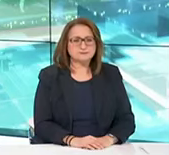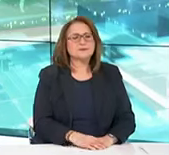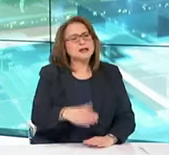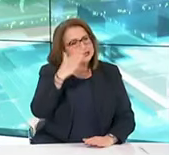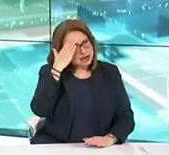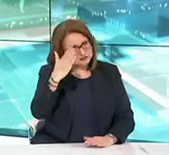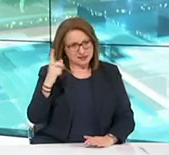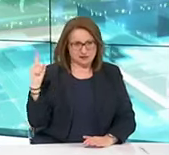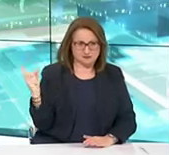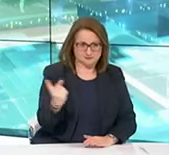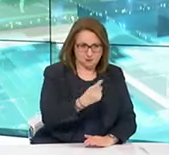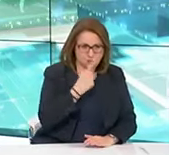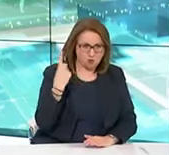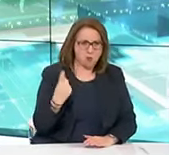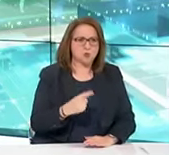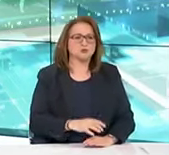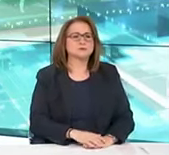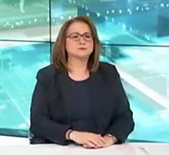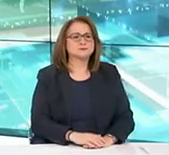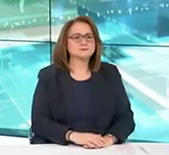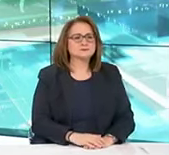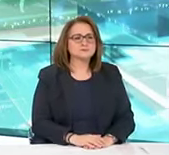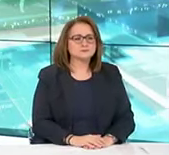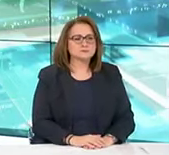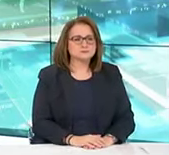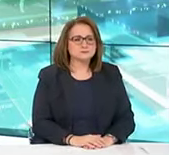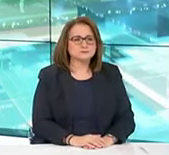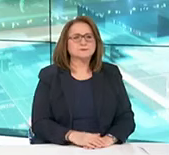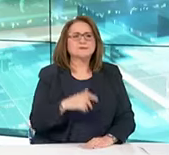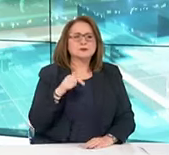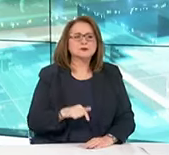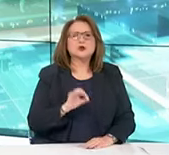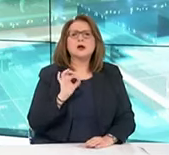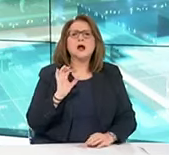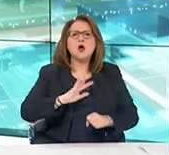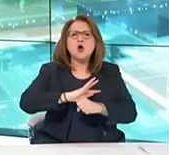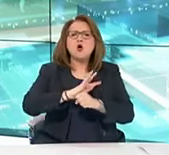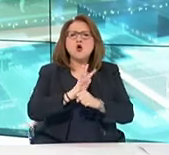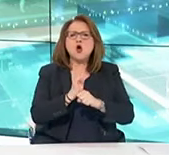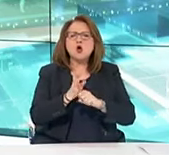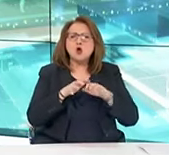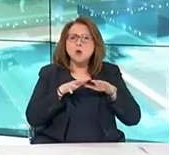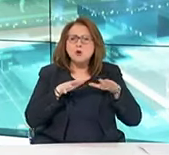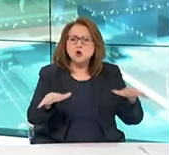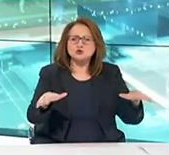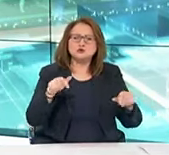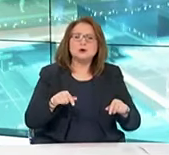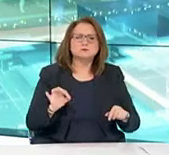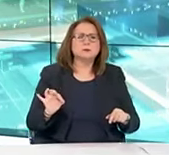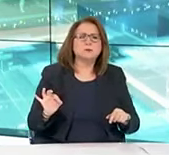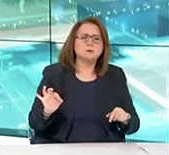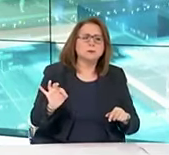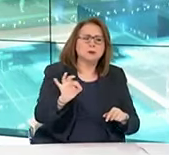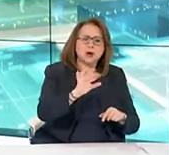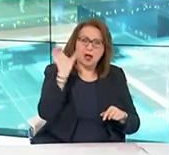Καλησπέρα σε όλους. Η εξάπλωση και διασπορά του νέου κοροναϊού συνεχίζεται σε παγκόσμιο επίπεδο, στην Ευρώπη